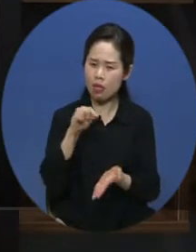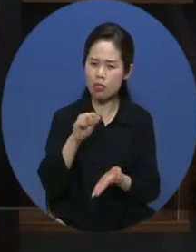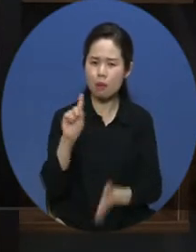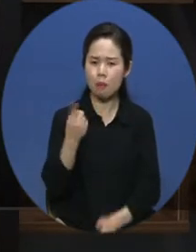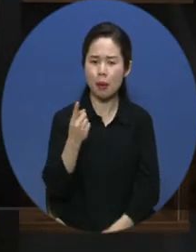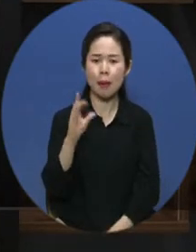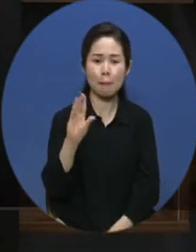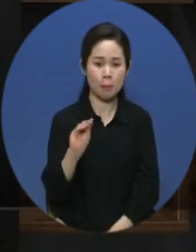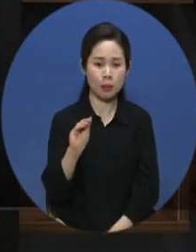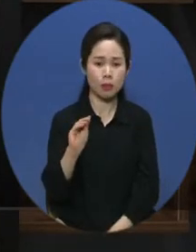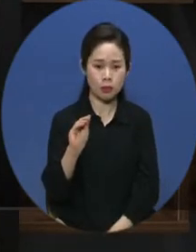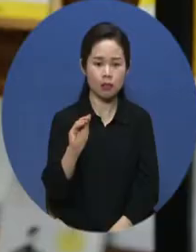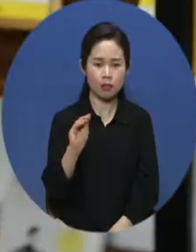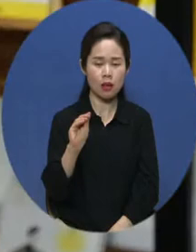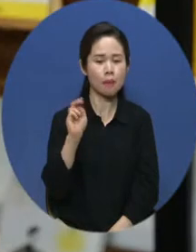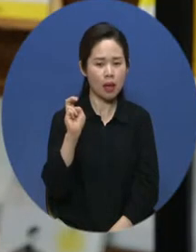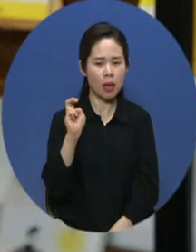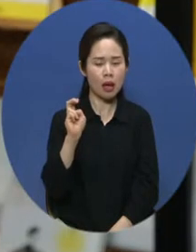보고 있습니다.